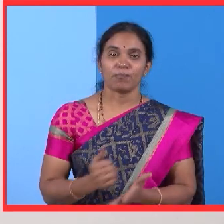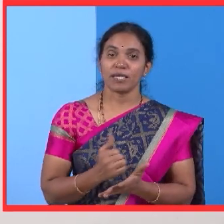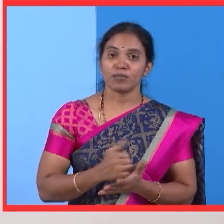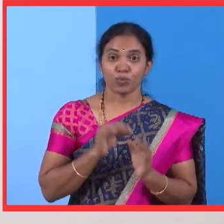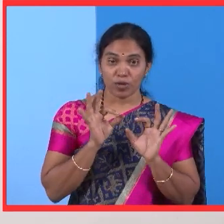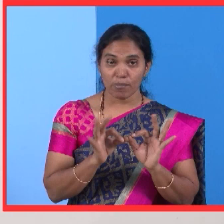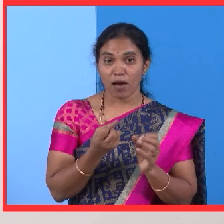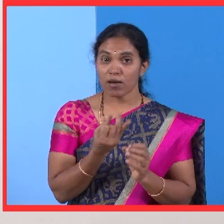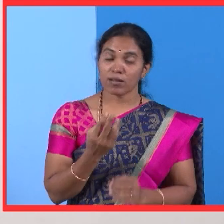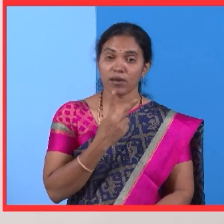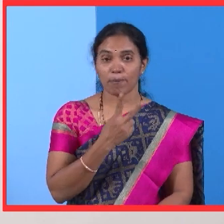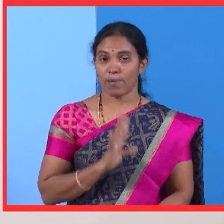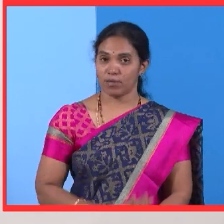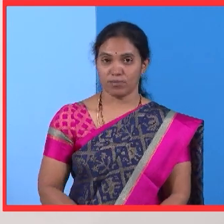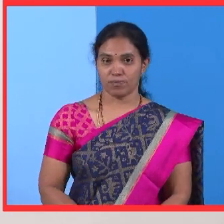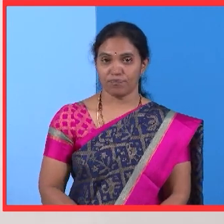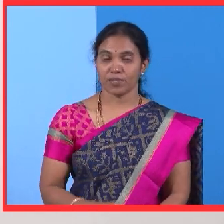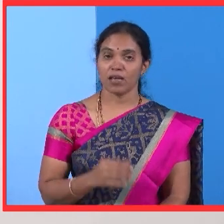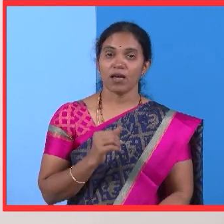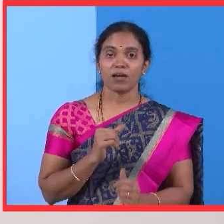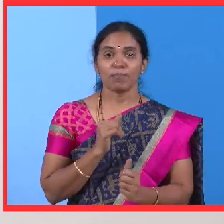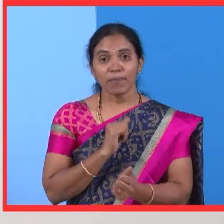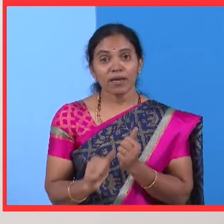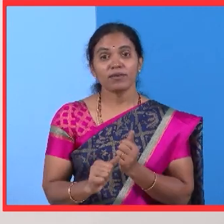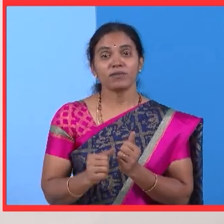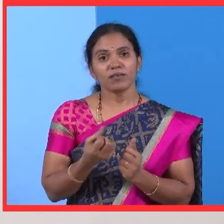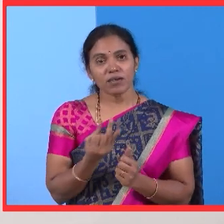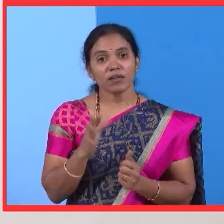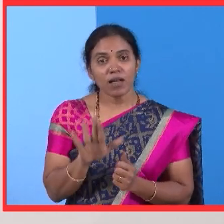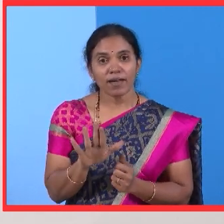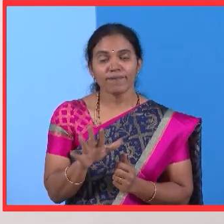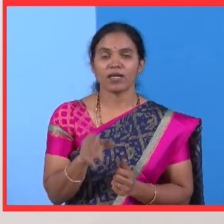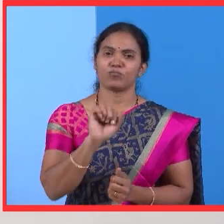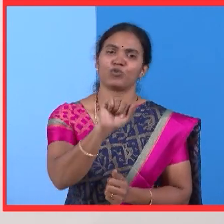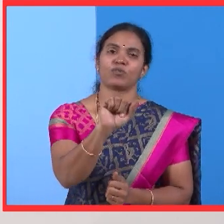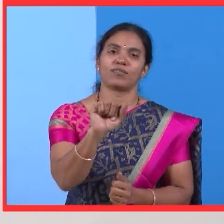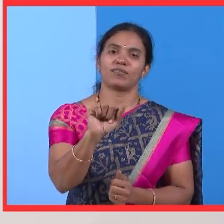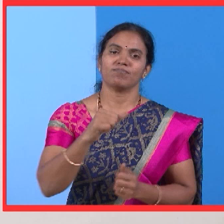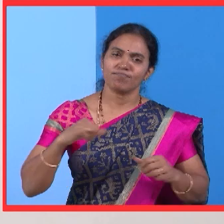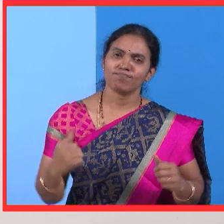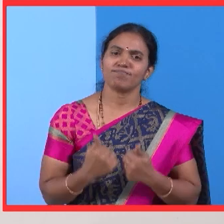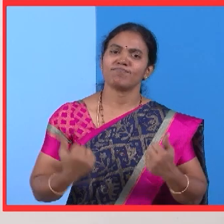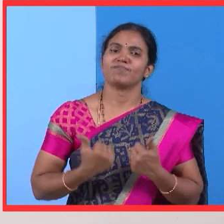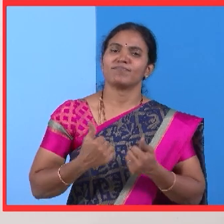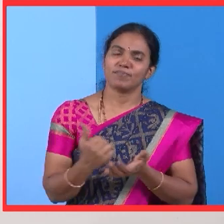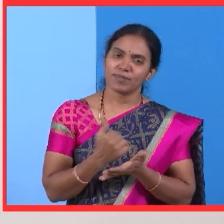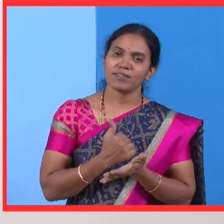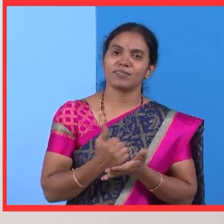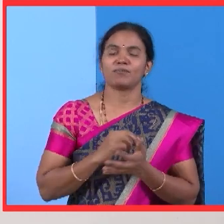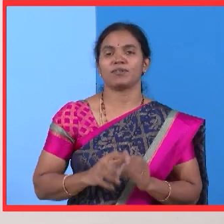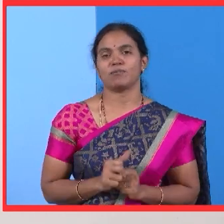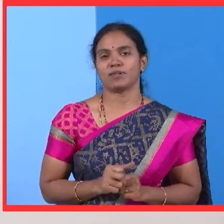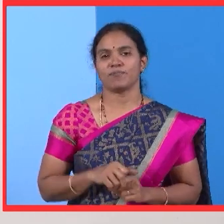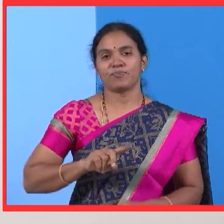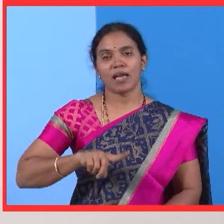பார்த்தோம் விடுபட்ட கணக்குகளை நீங்கள் வீட்டில் முயன்று பாருங்கள் நாம் அடுத்த